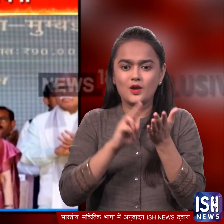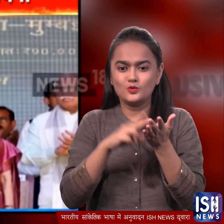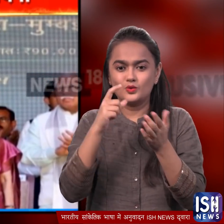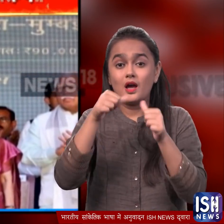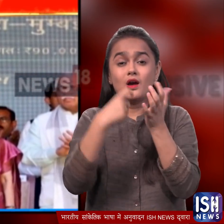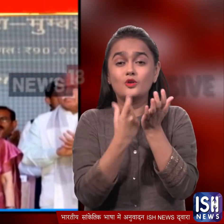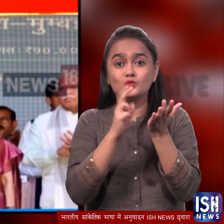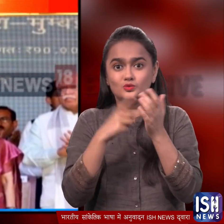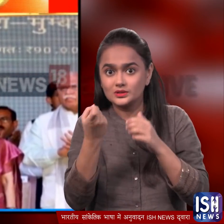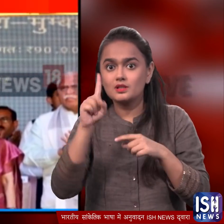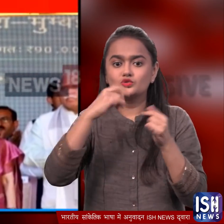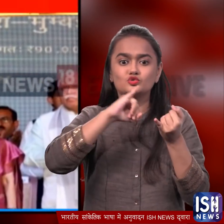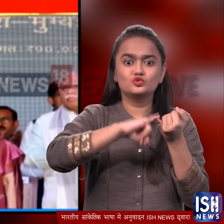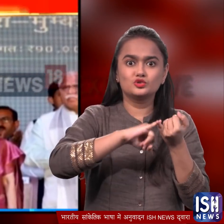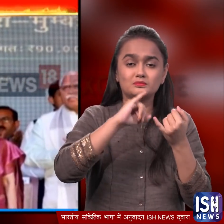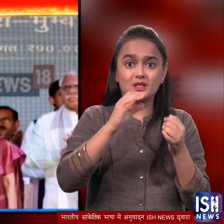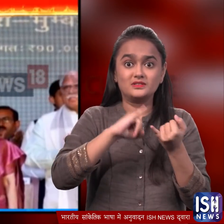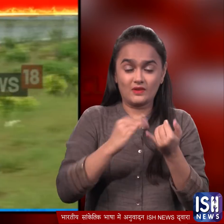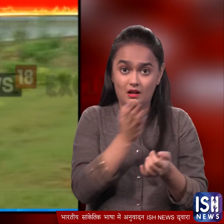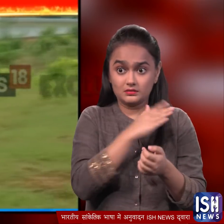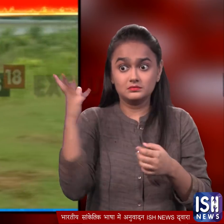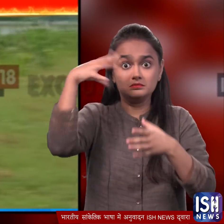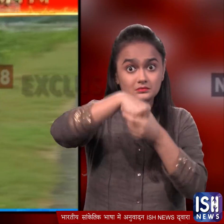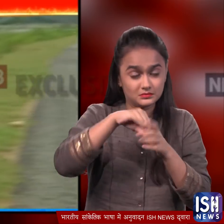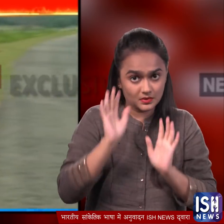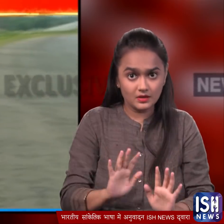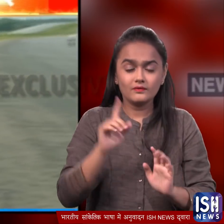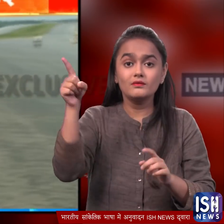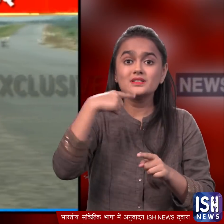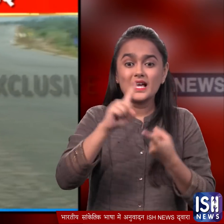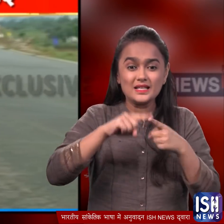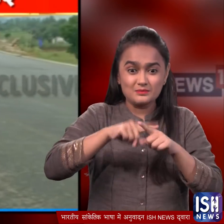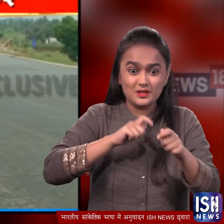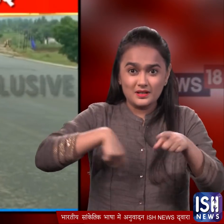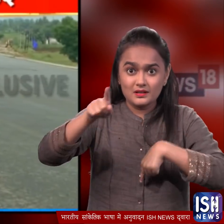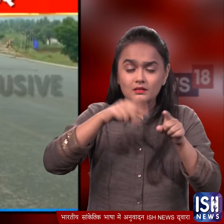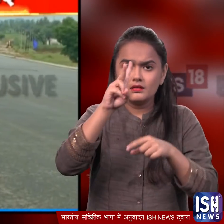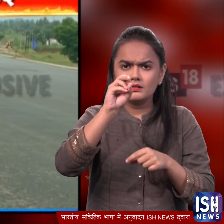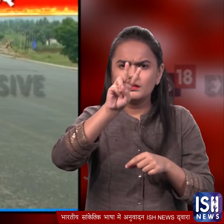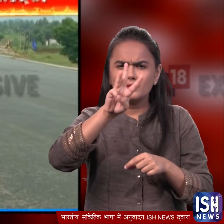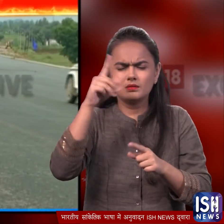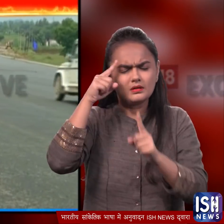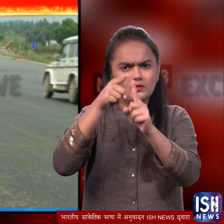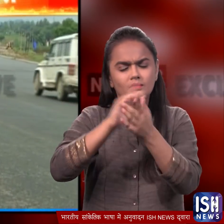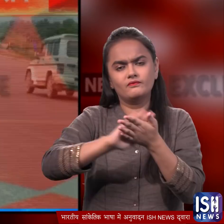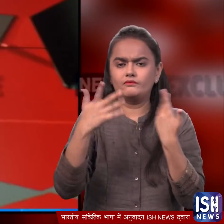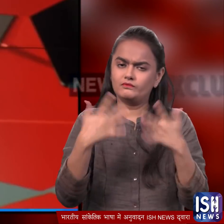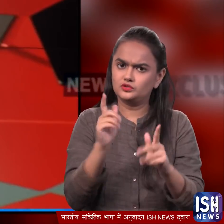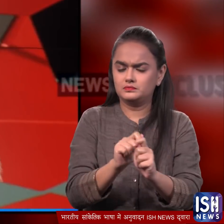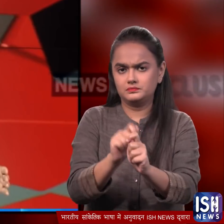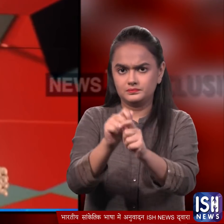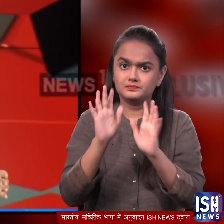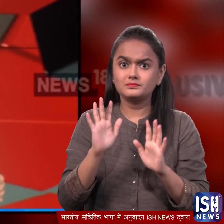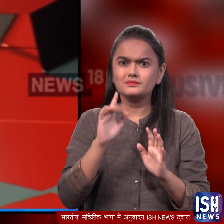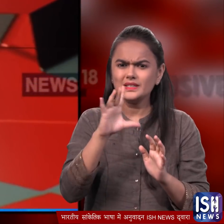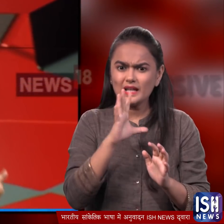अरुण जेटली और पूर्व विदेश मंत्री सुषमा स्वराज भी पहुंची थीं। योजना के मुताबिक एक्सप्रेसवे बनाने का काम 2023 तक पूरा हो जाएगा,